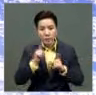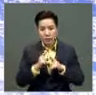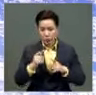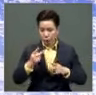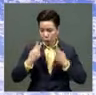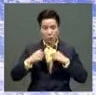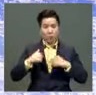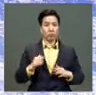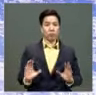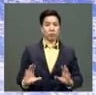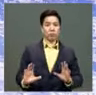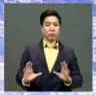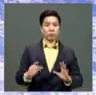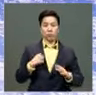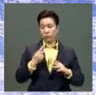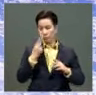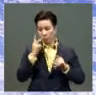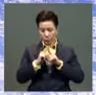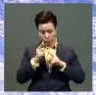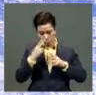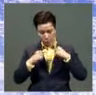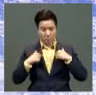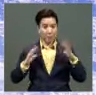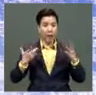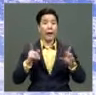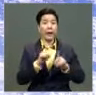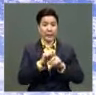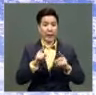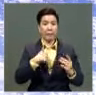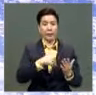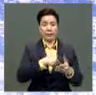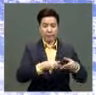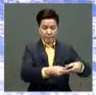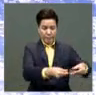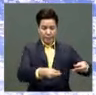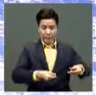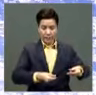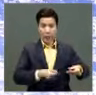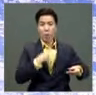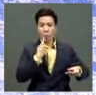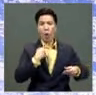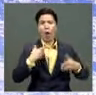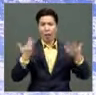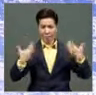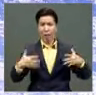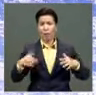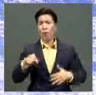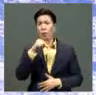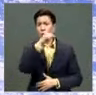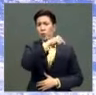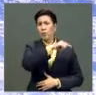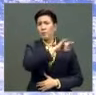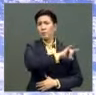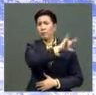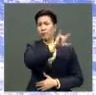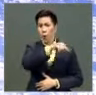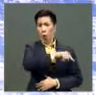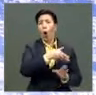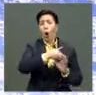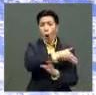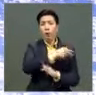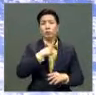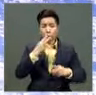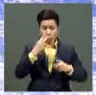จโทรสวอปเลยแต่เขามีรายงานเข้ามาว่าได้มีการตรวจมาณประเทศต้นทางแล้วก็เข้ามาน